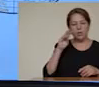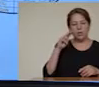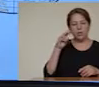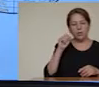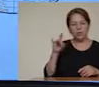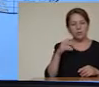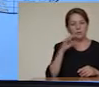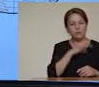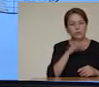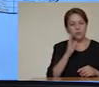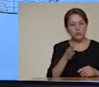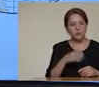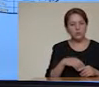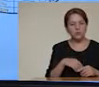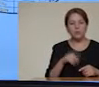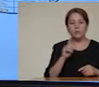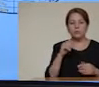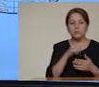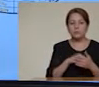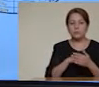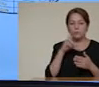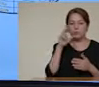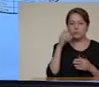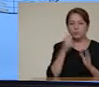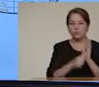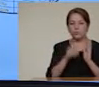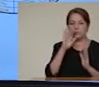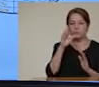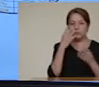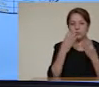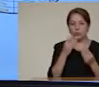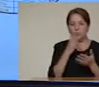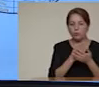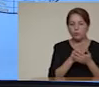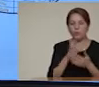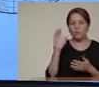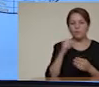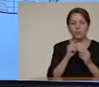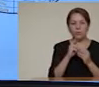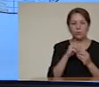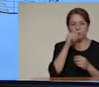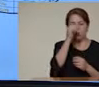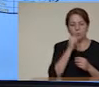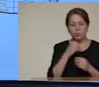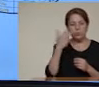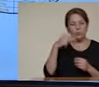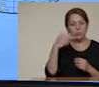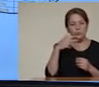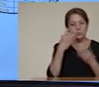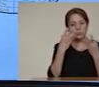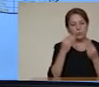nima uchun aynan 365 kundan iborat va 12 oy va 30 kundan